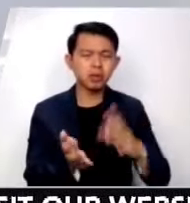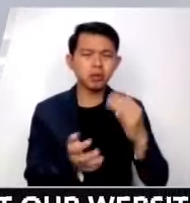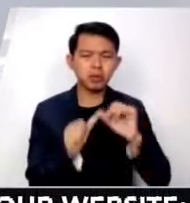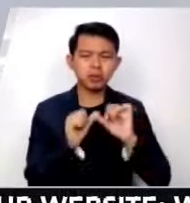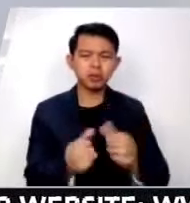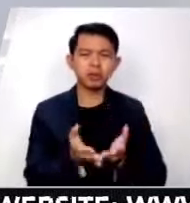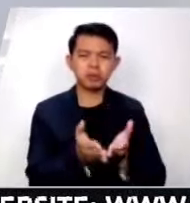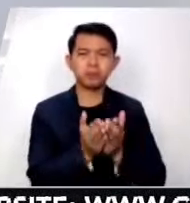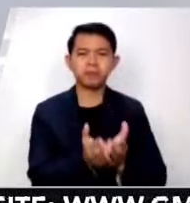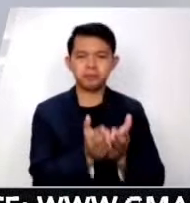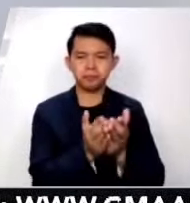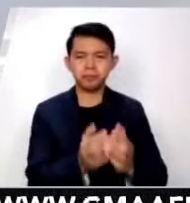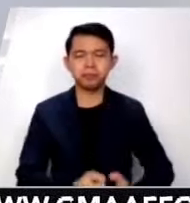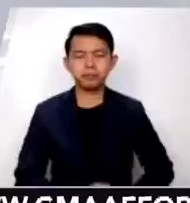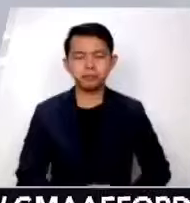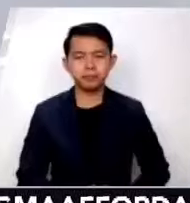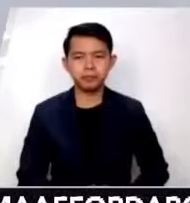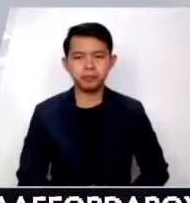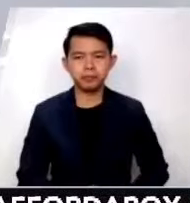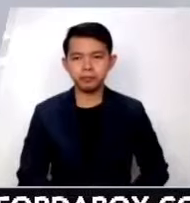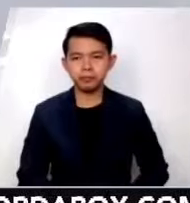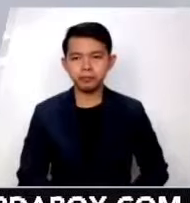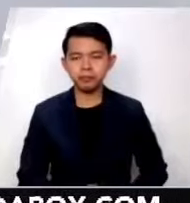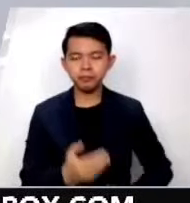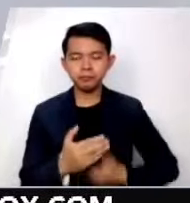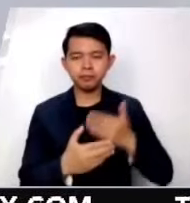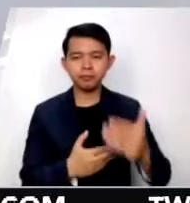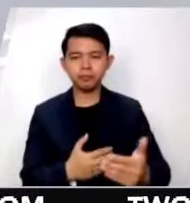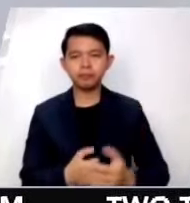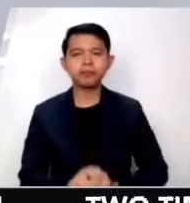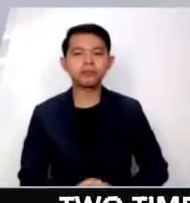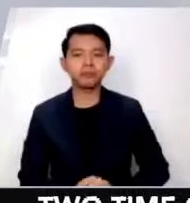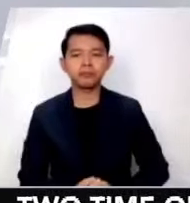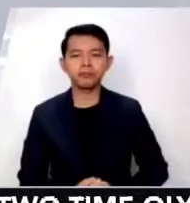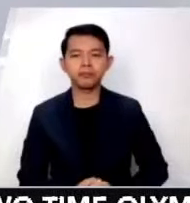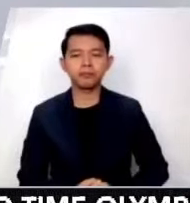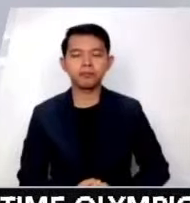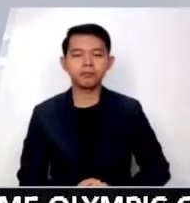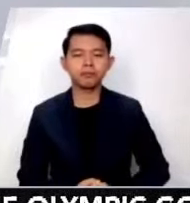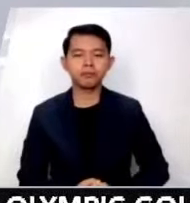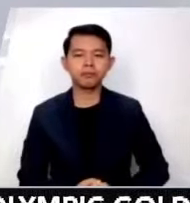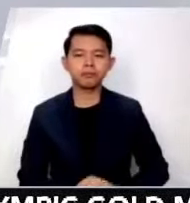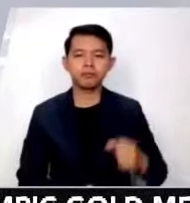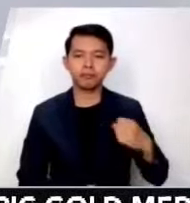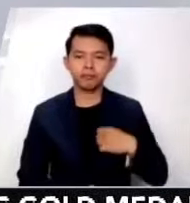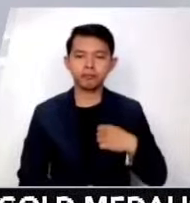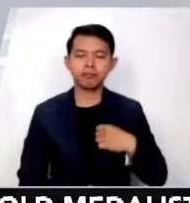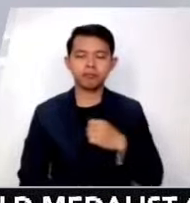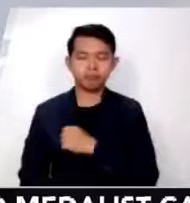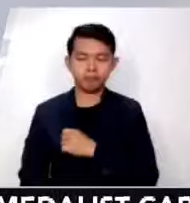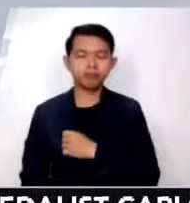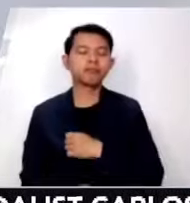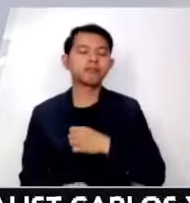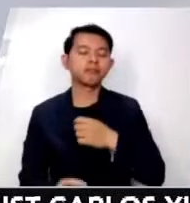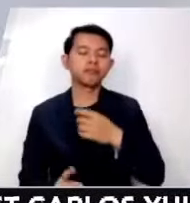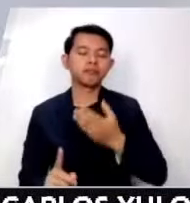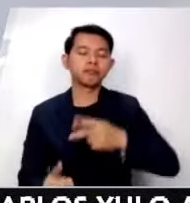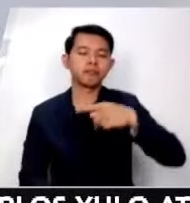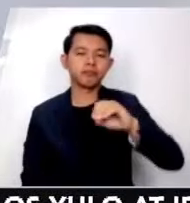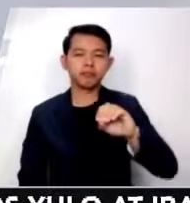Pinanukala ni Davao City Representative Paulo Duterte na sumalang sa mandatory random drug test ang lahat ng elected at